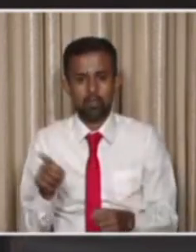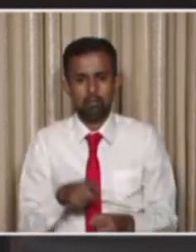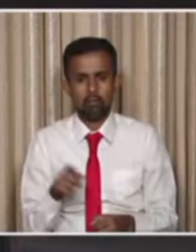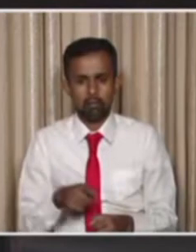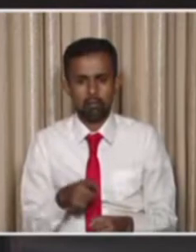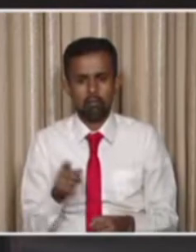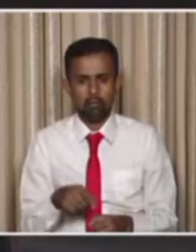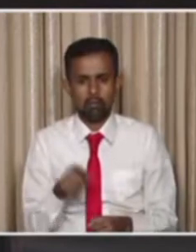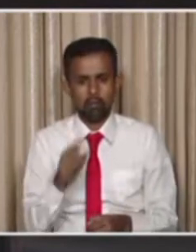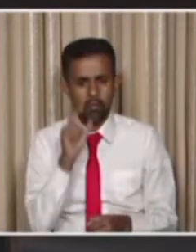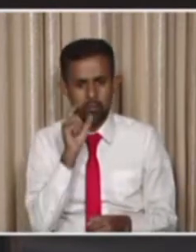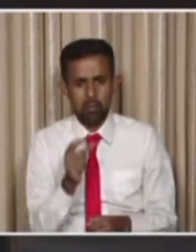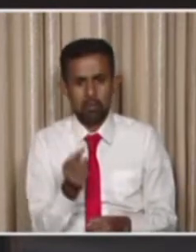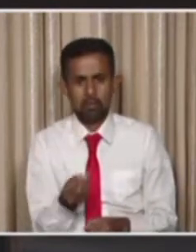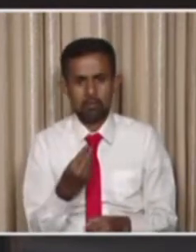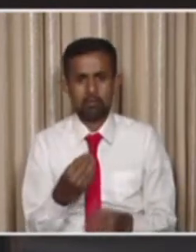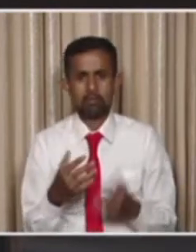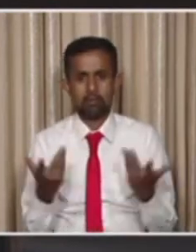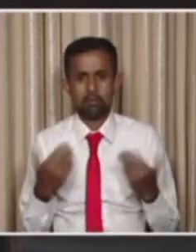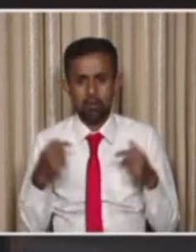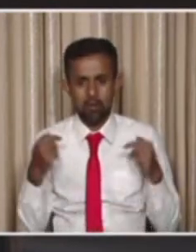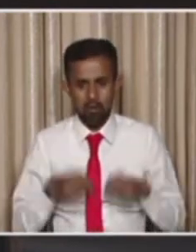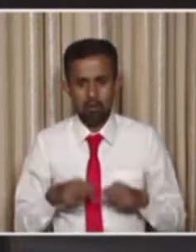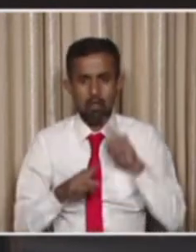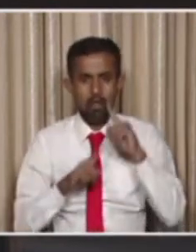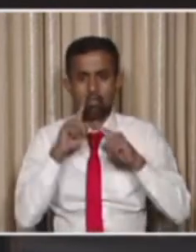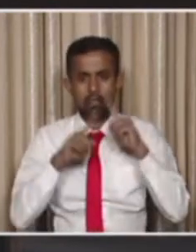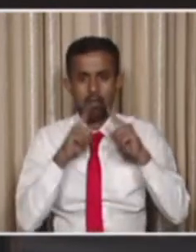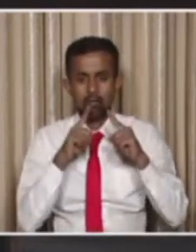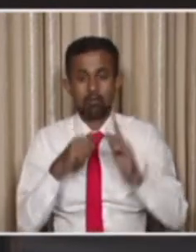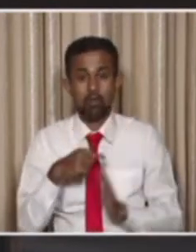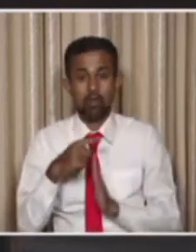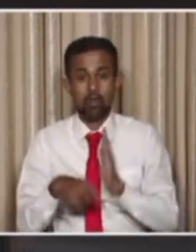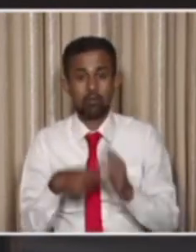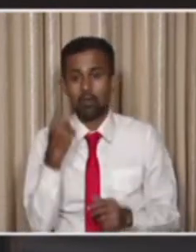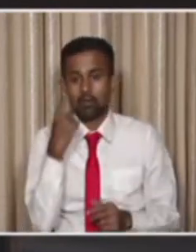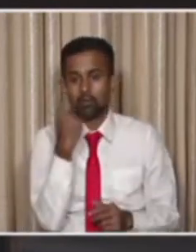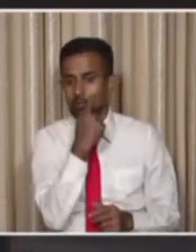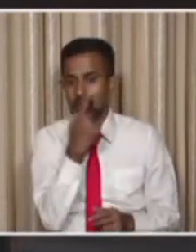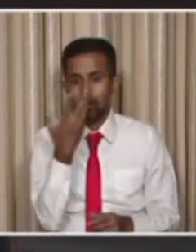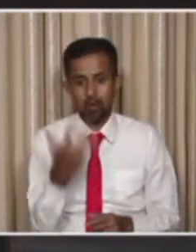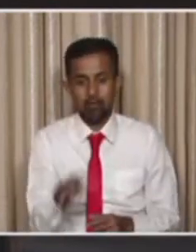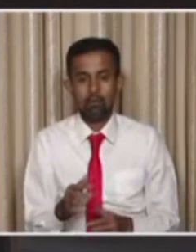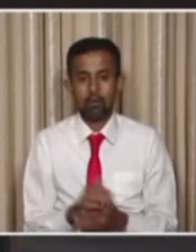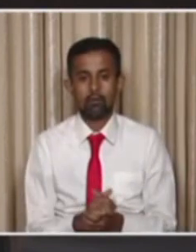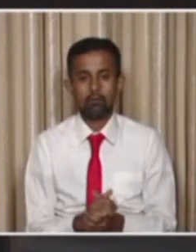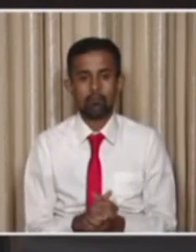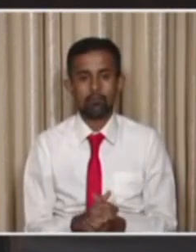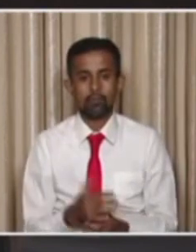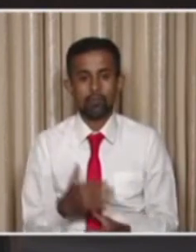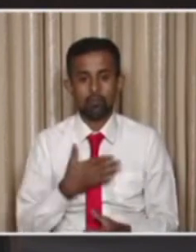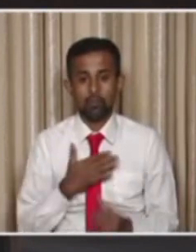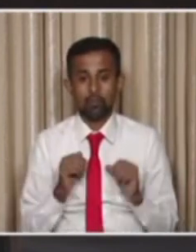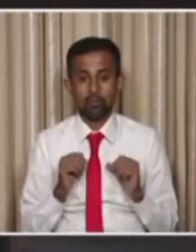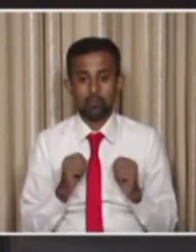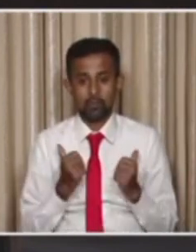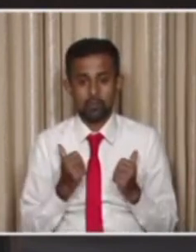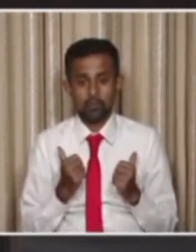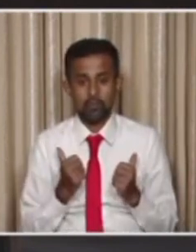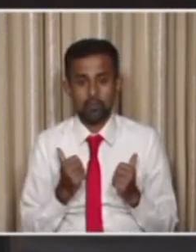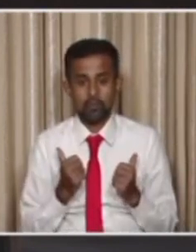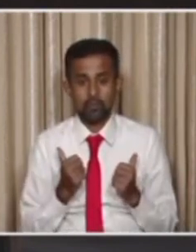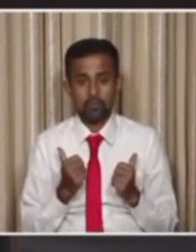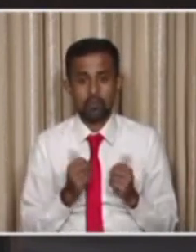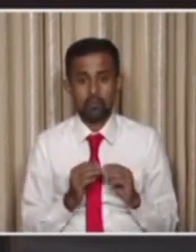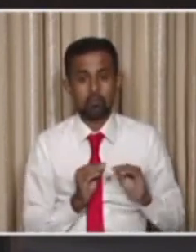ඔබතුමා මේ ගැන අවධානය දෙයි කියලා නැති තැන මම අද කතා කළේ. මොකද රටම දැක්කා මේක. ඉතින් මගේ මම ජීවිතයත්